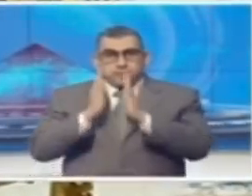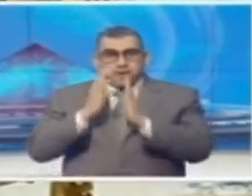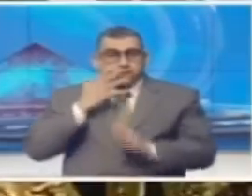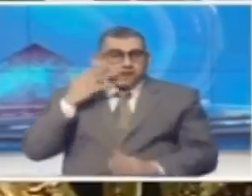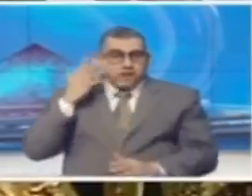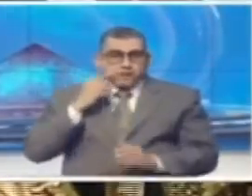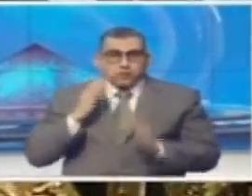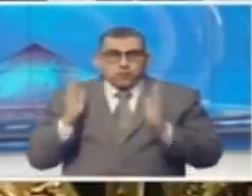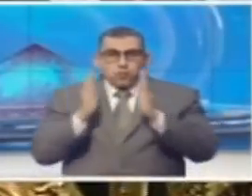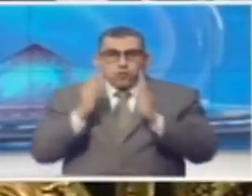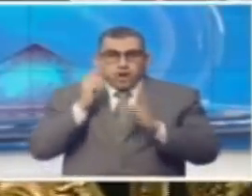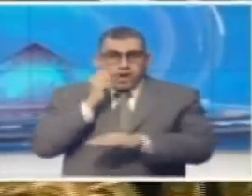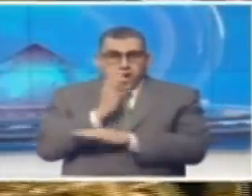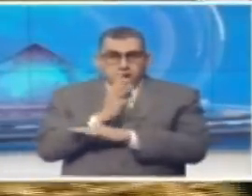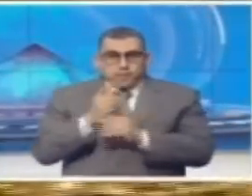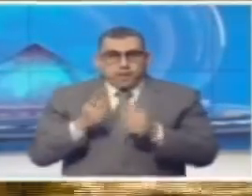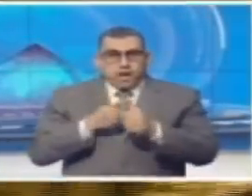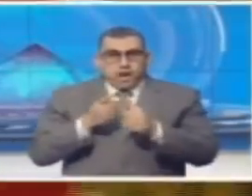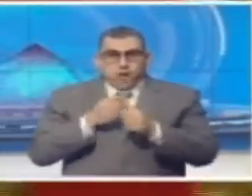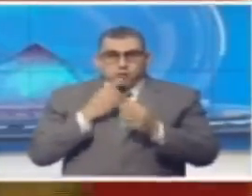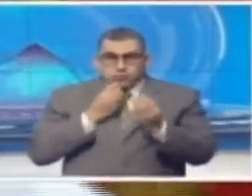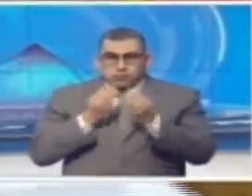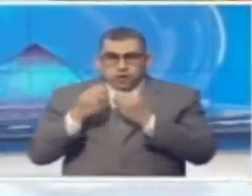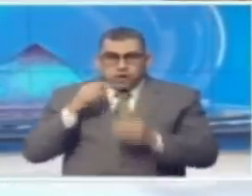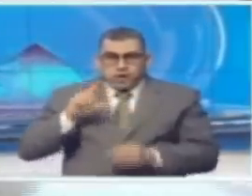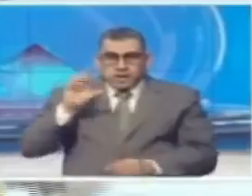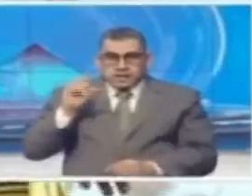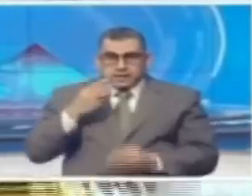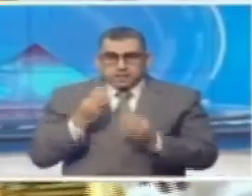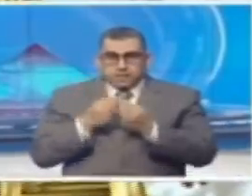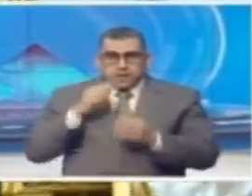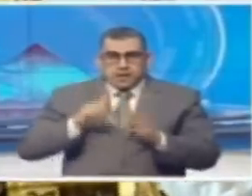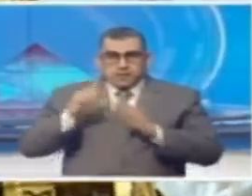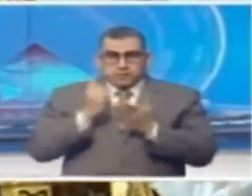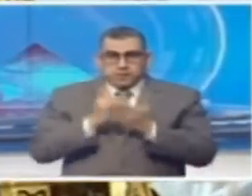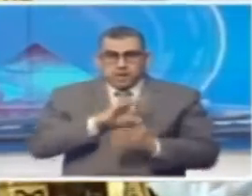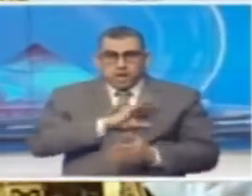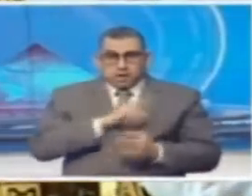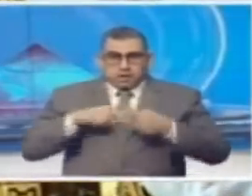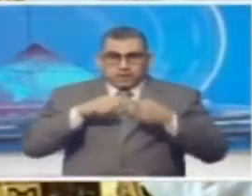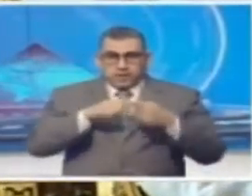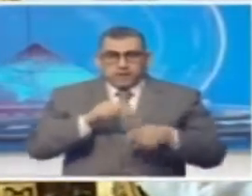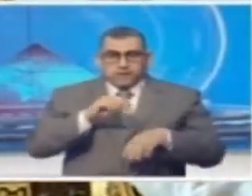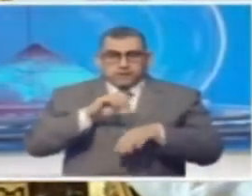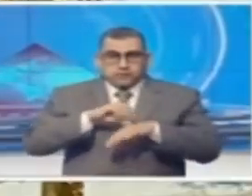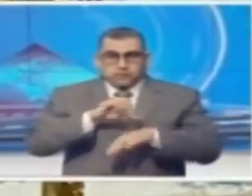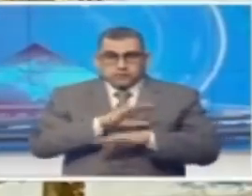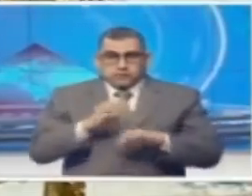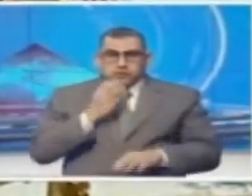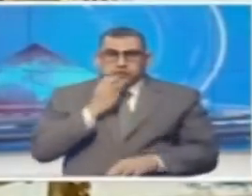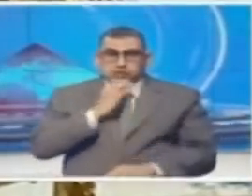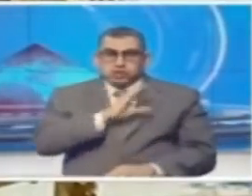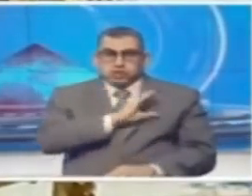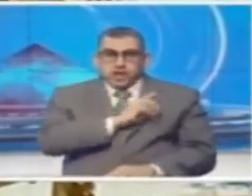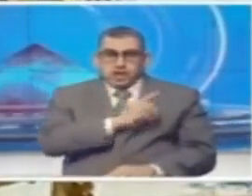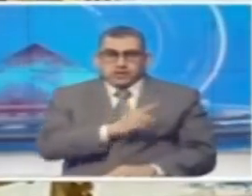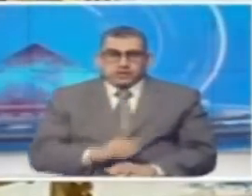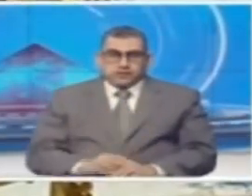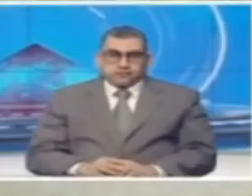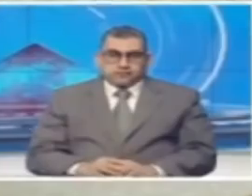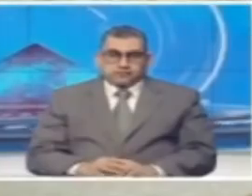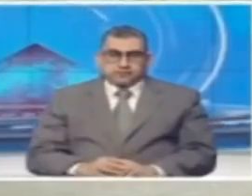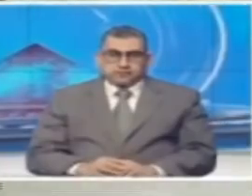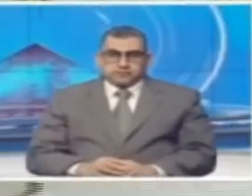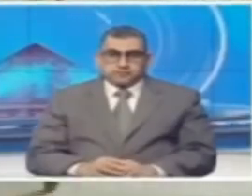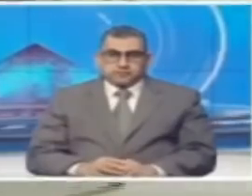الليبي ومواجهة الإرهاب يتصدران مباحثات الرئيس السيسي ورئيس المجلس العسكري الانتقالي لدولة تشاد.